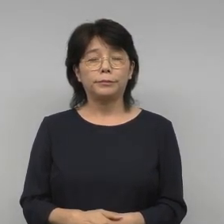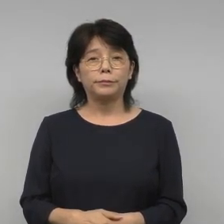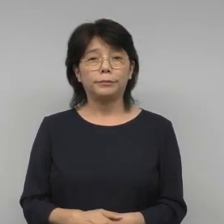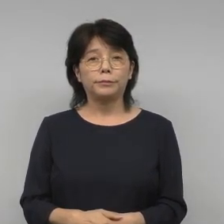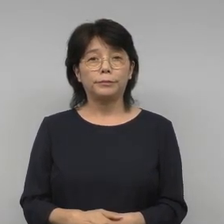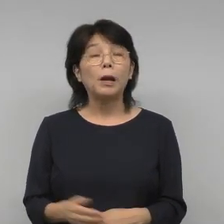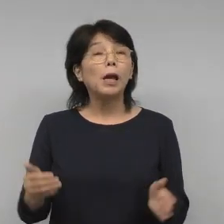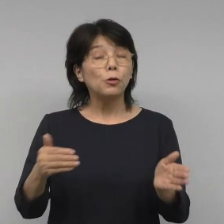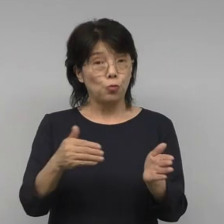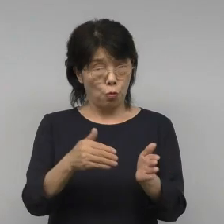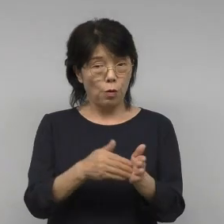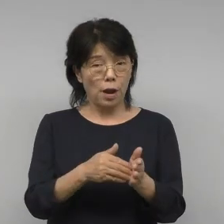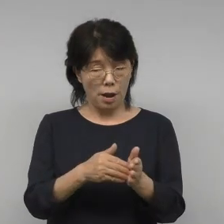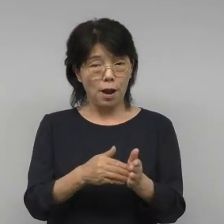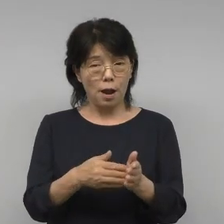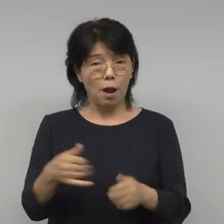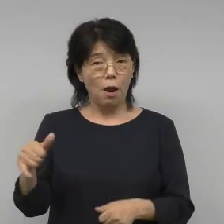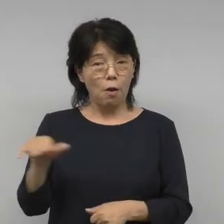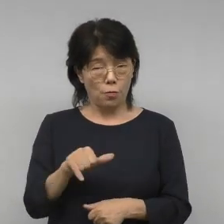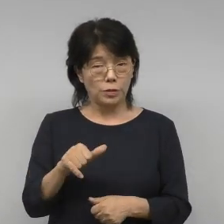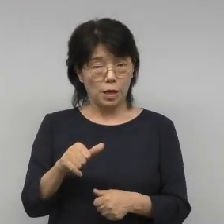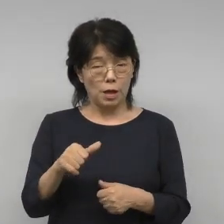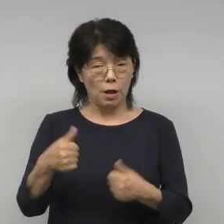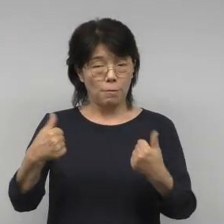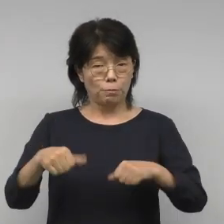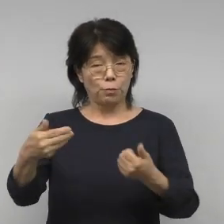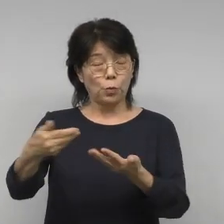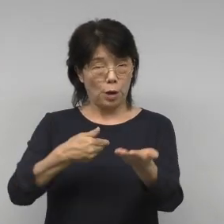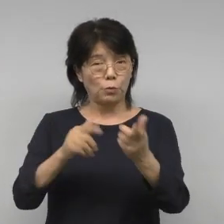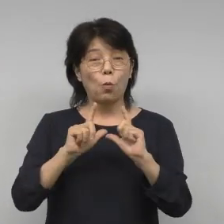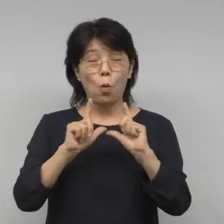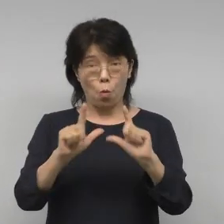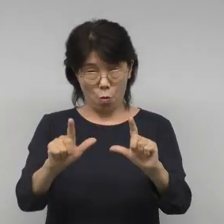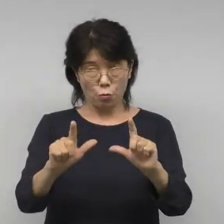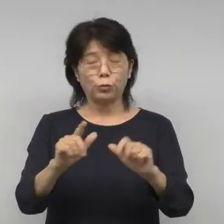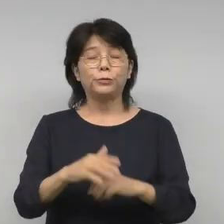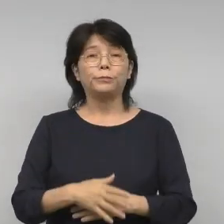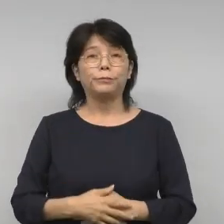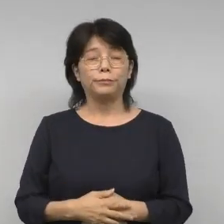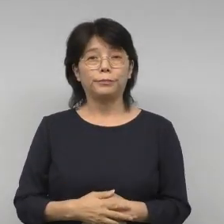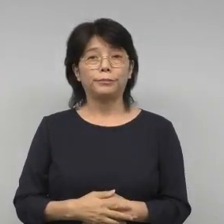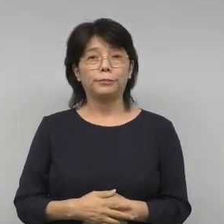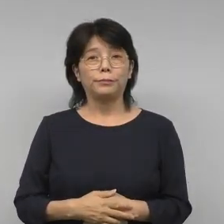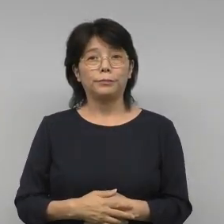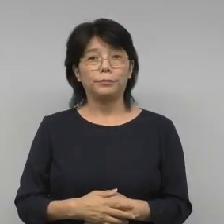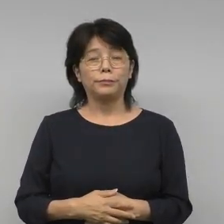以上が掛け合わせフェアトレードの報告ということになります。